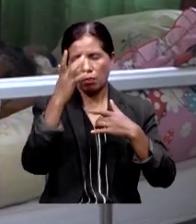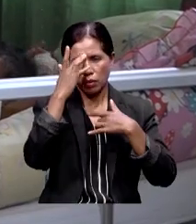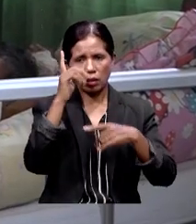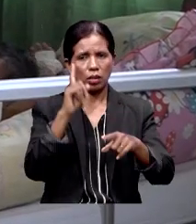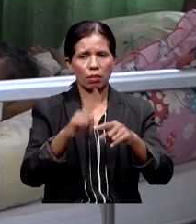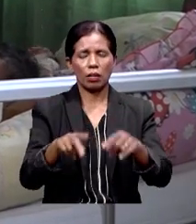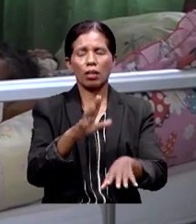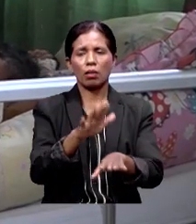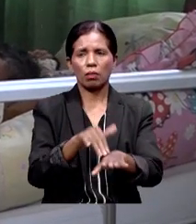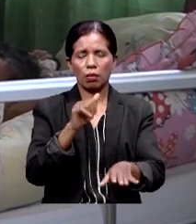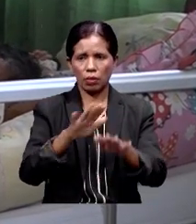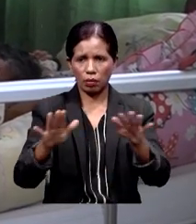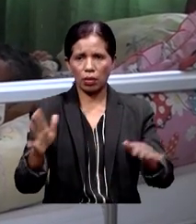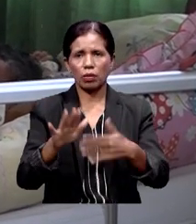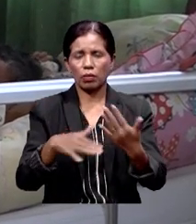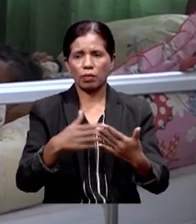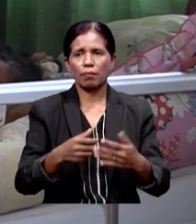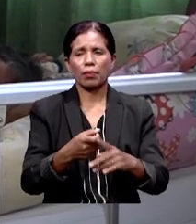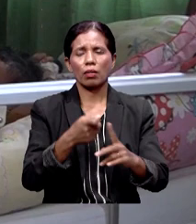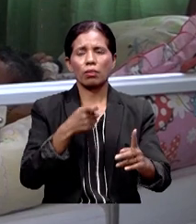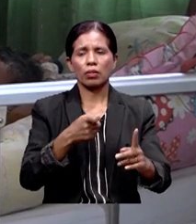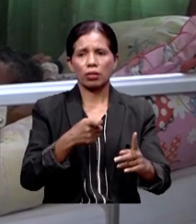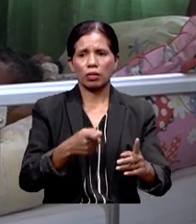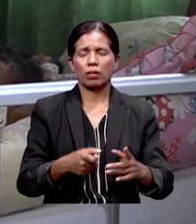labele afeta ba labari sira. Usi virus hotu